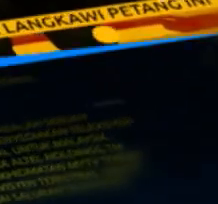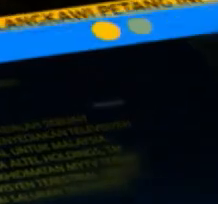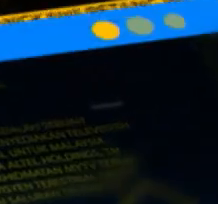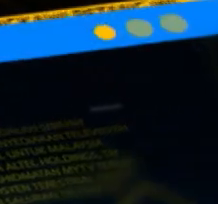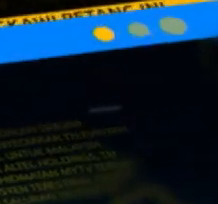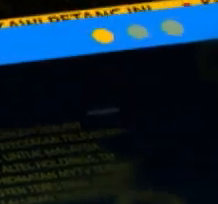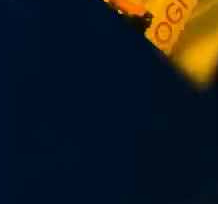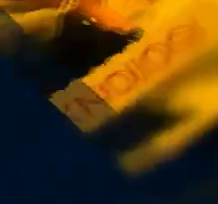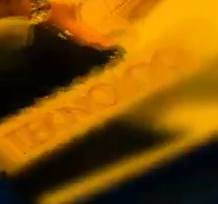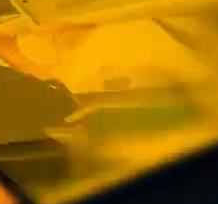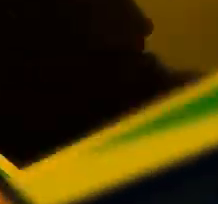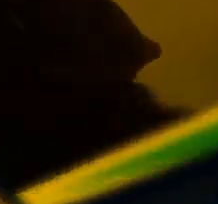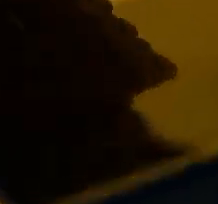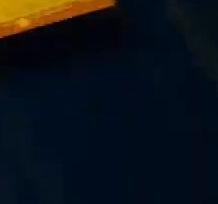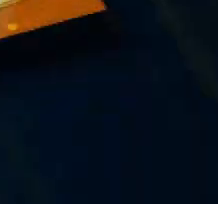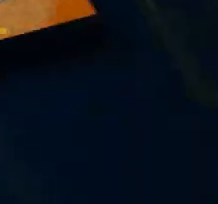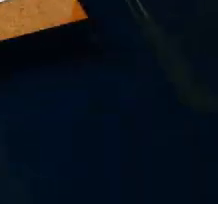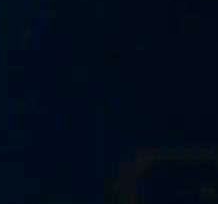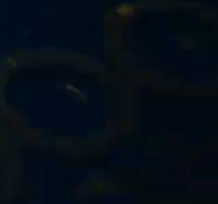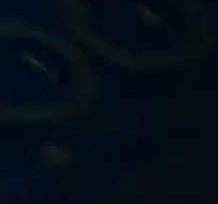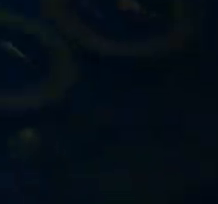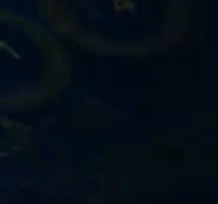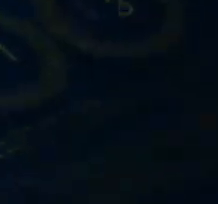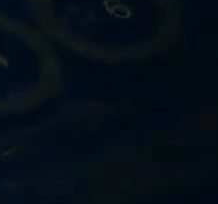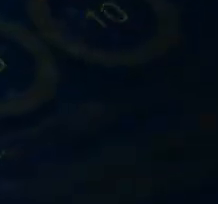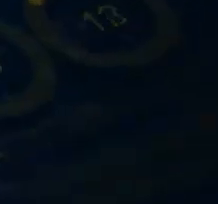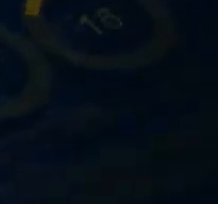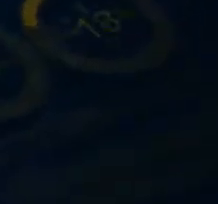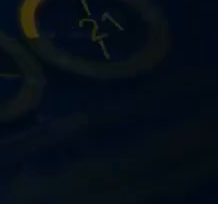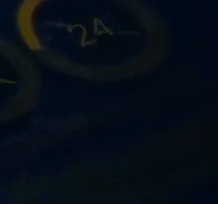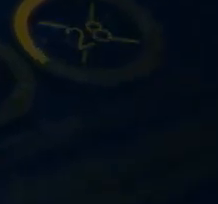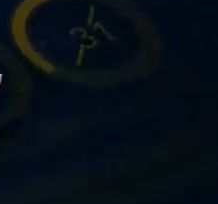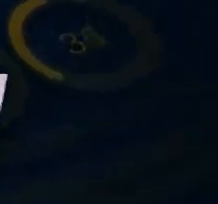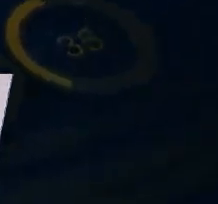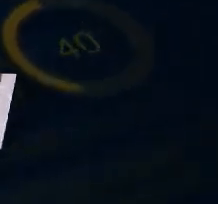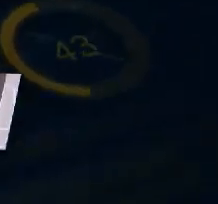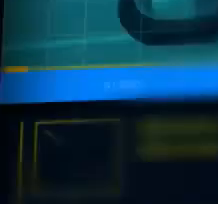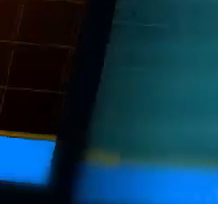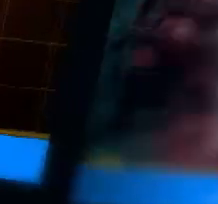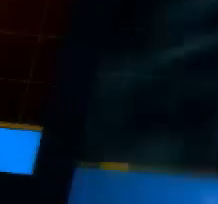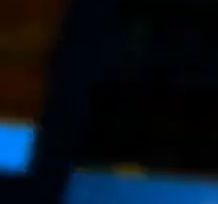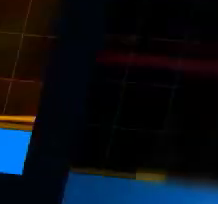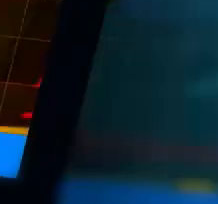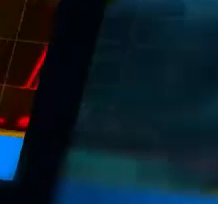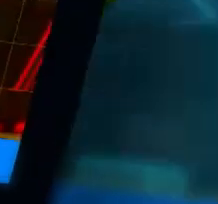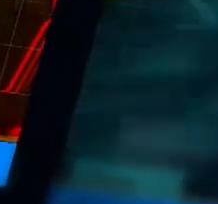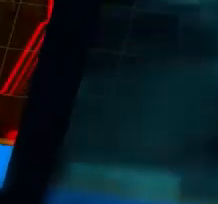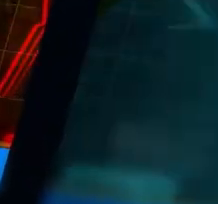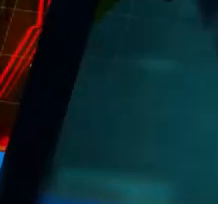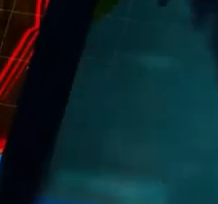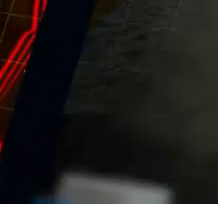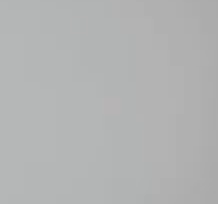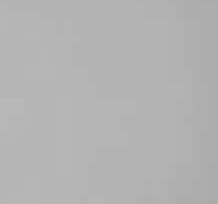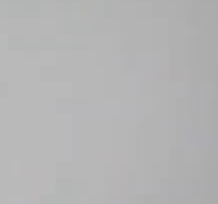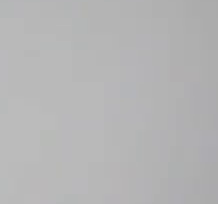program-program kegemaran anda dan nikmati kualiti gambar HD sejelas kristal. Serta alami sendiri